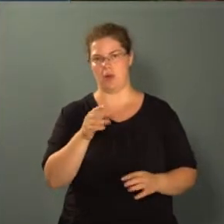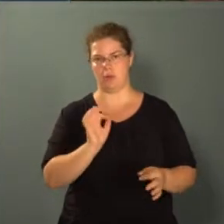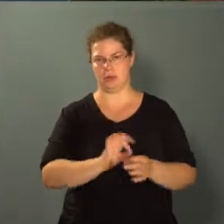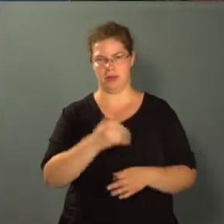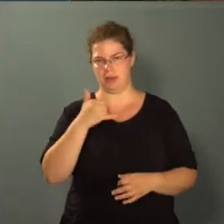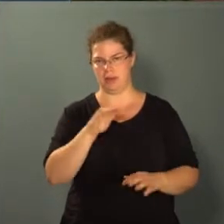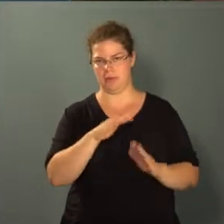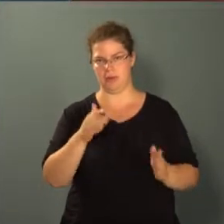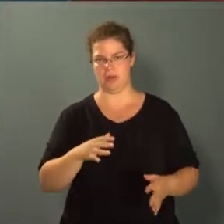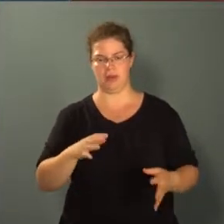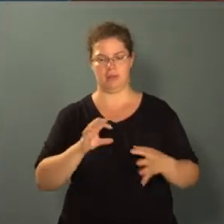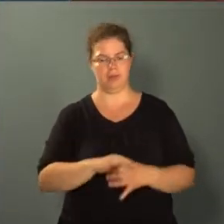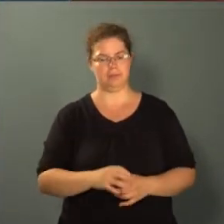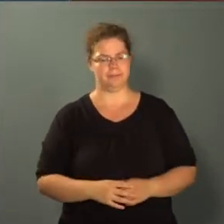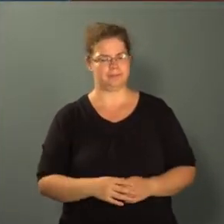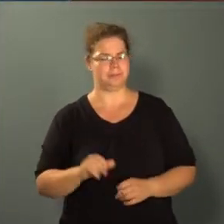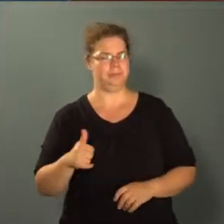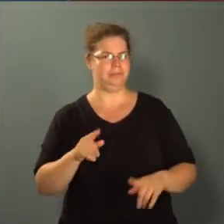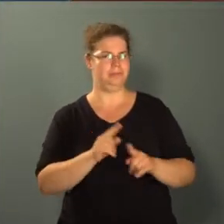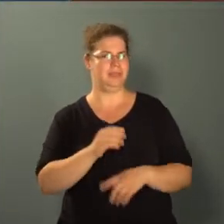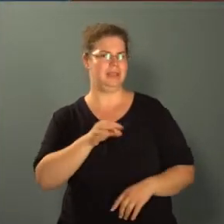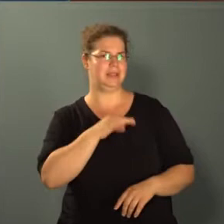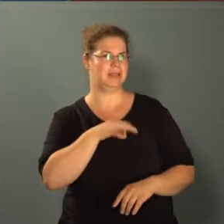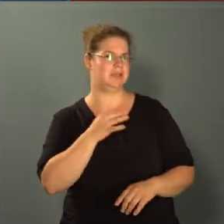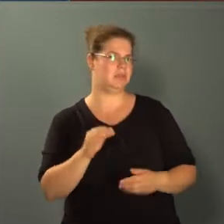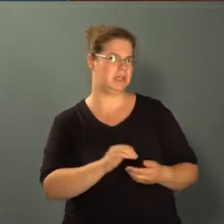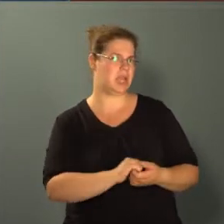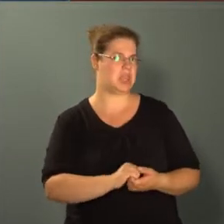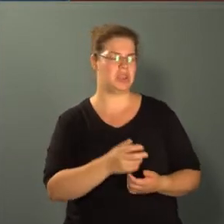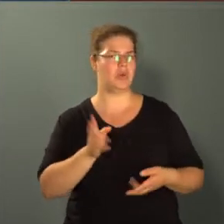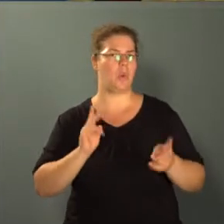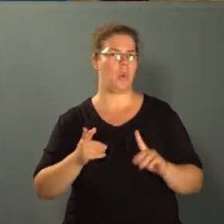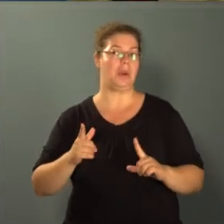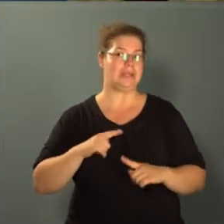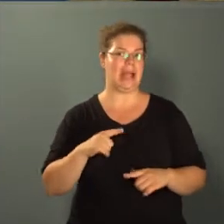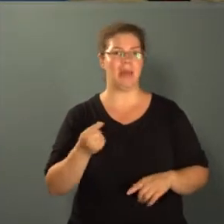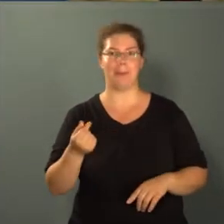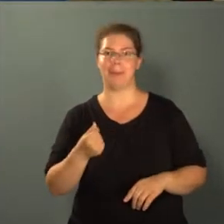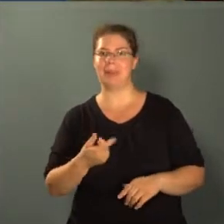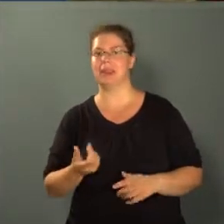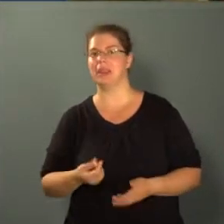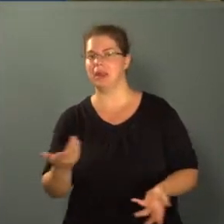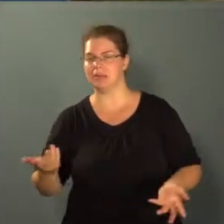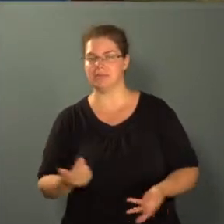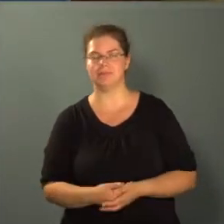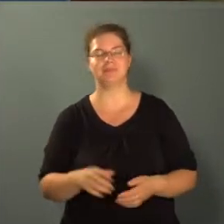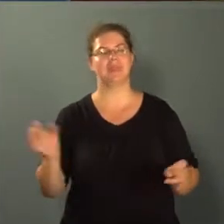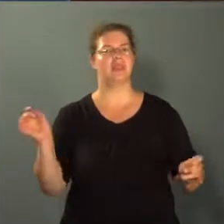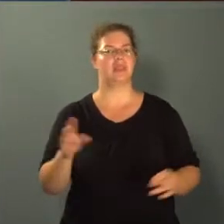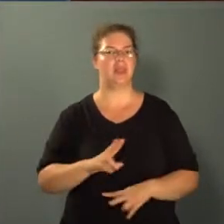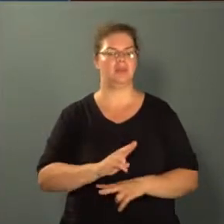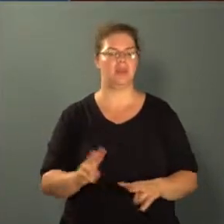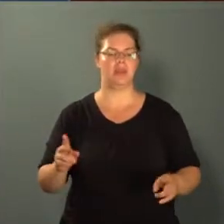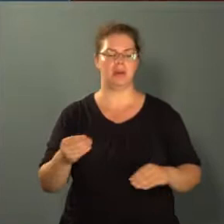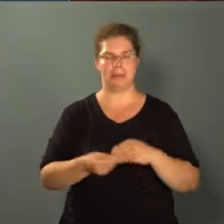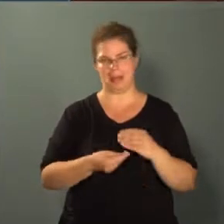a telefonfülkékkel kapcsolatban. Egy ilyen civil egyesület hogy áll a pénzzel? Szerencsére